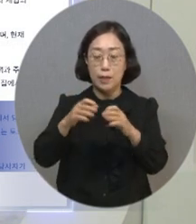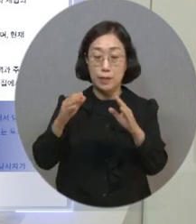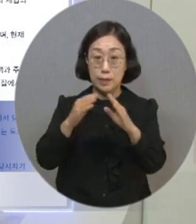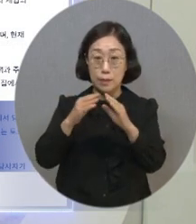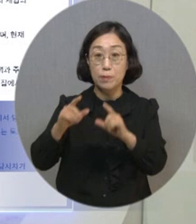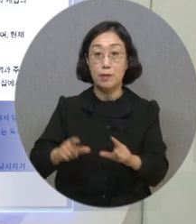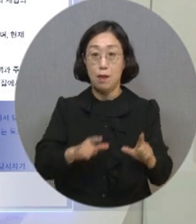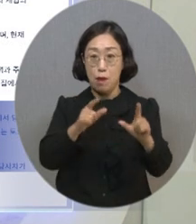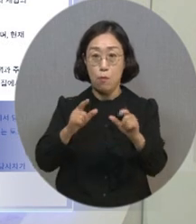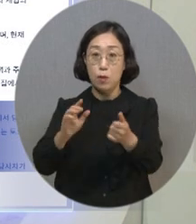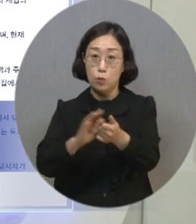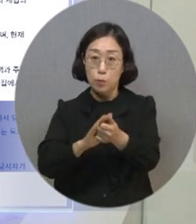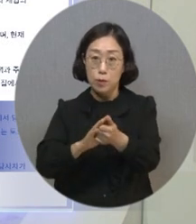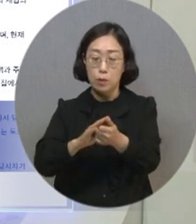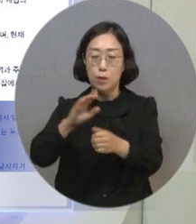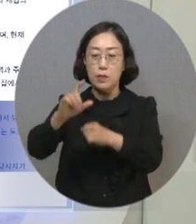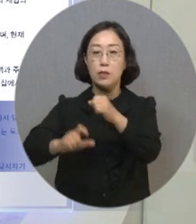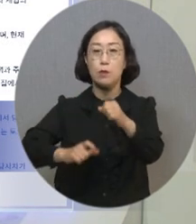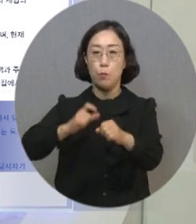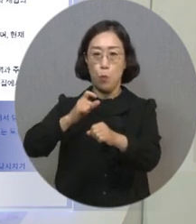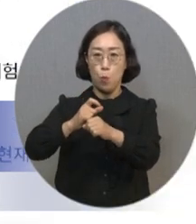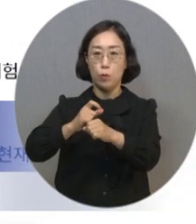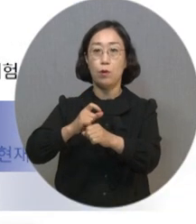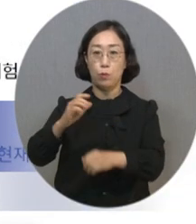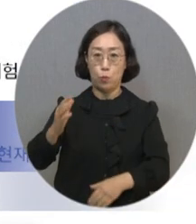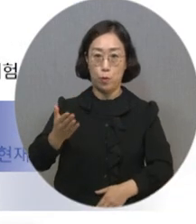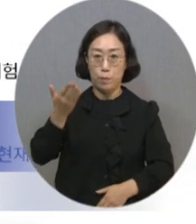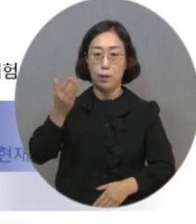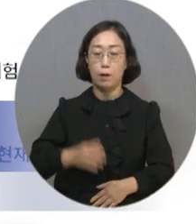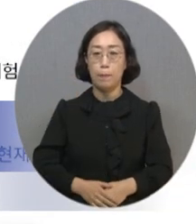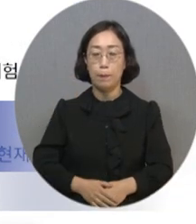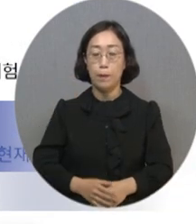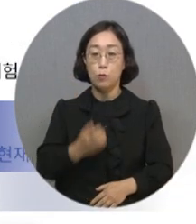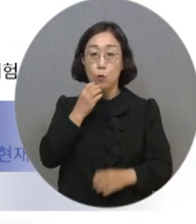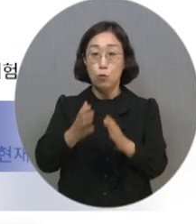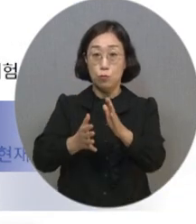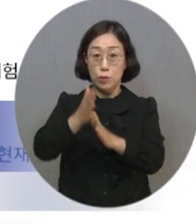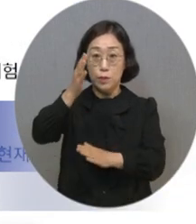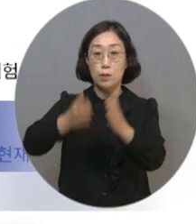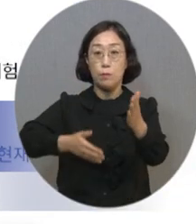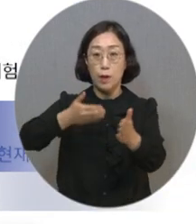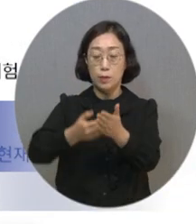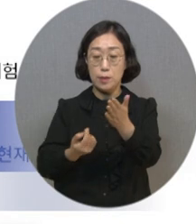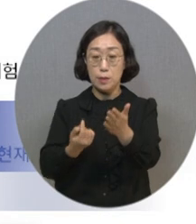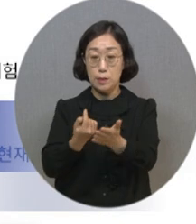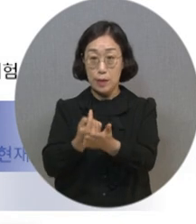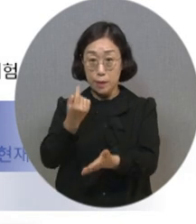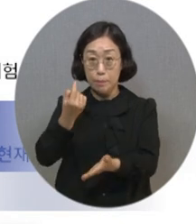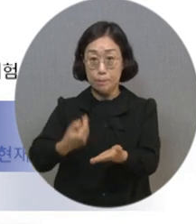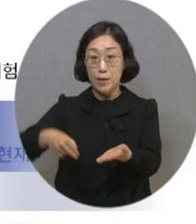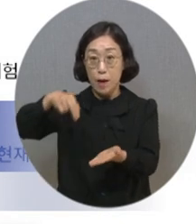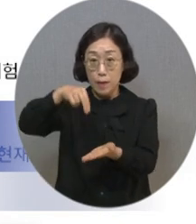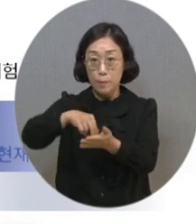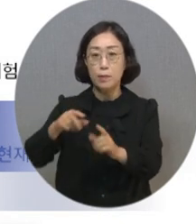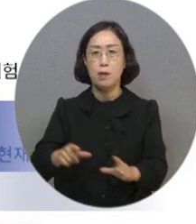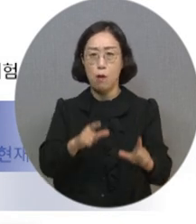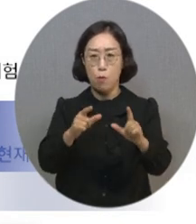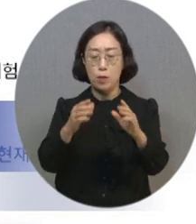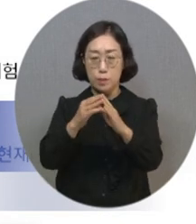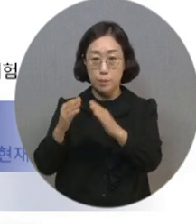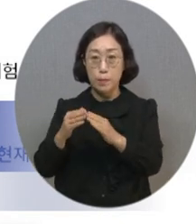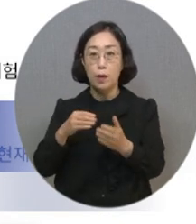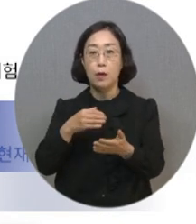사업이 올해로 15년째를 맞이했는데요 서울시는 지금까지 자립생활 주택 예순 다섯 개를 운영